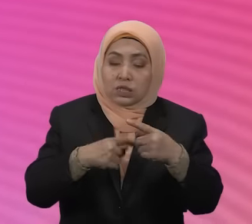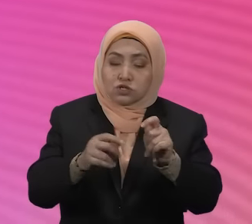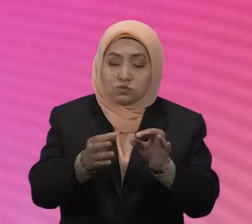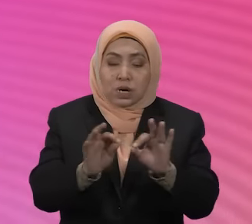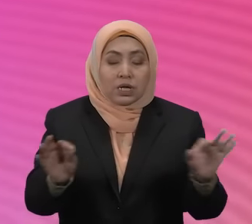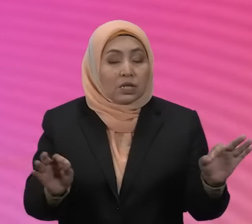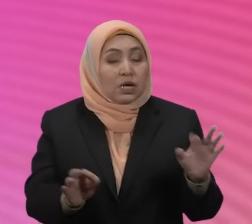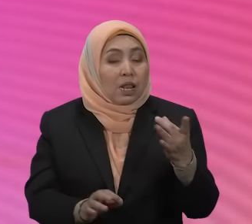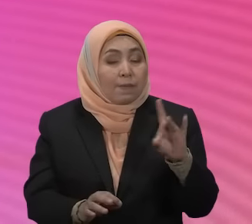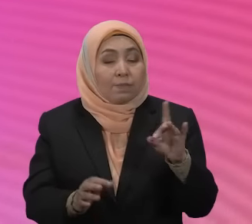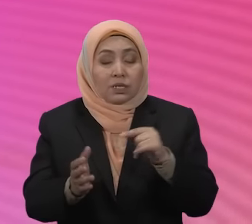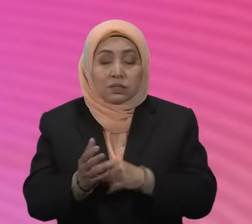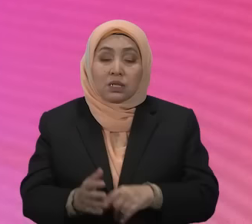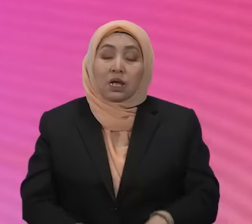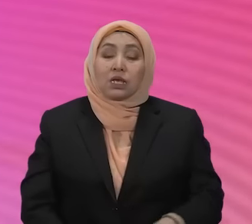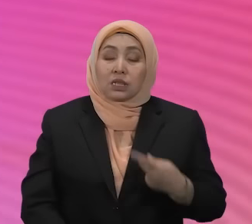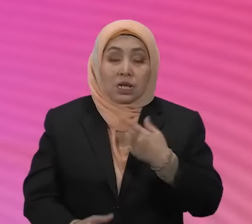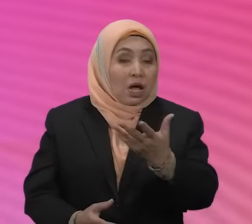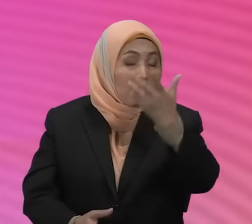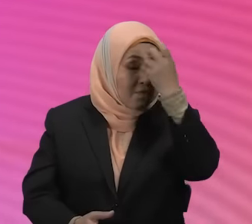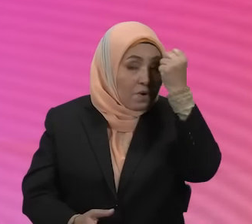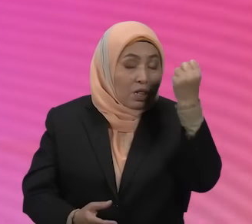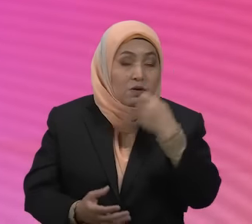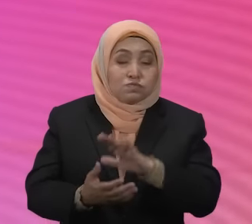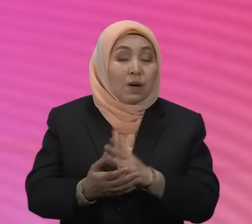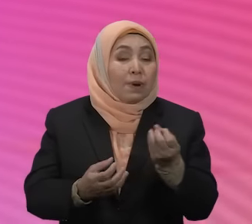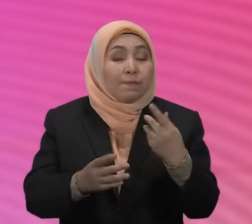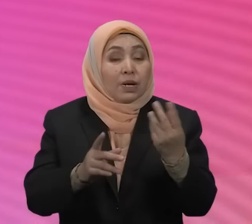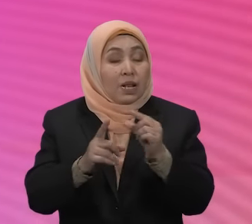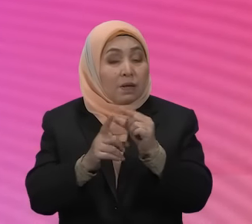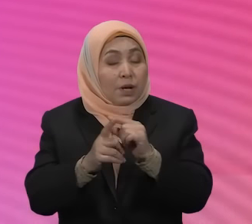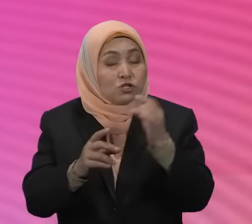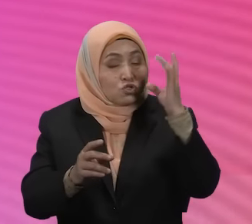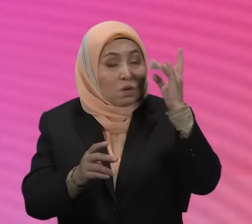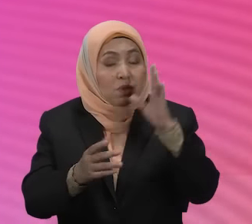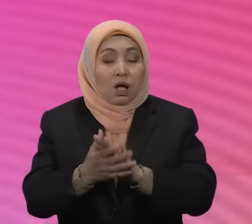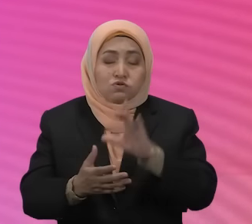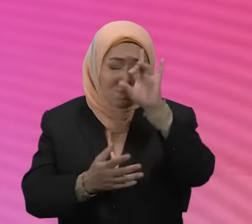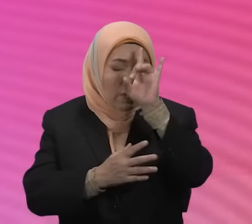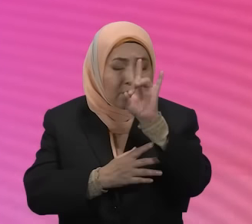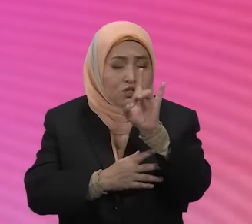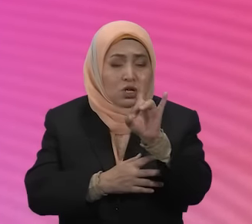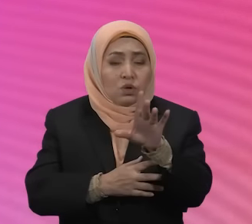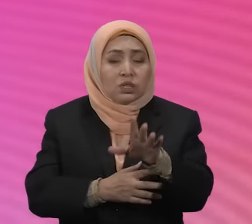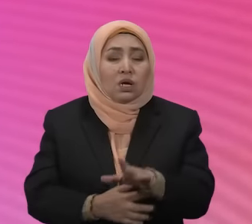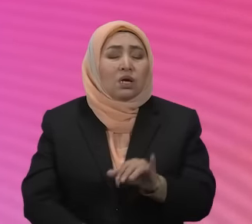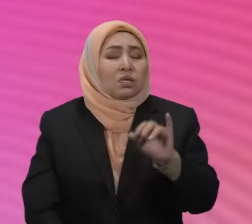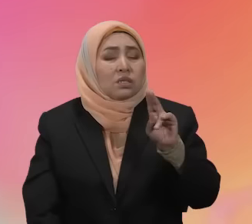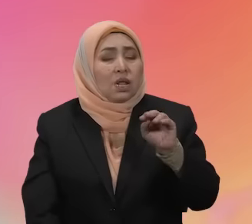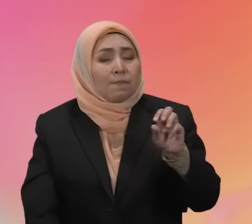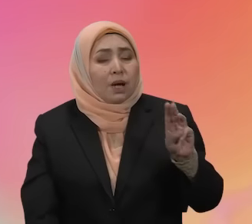cuba ayat yang ke-18 ini. Kita nak hafal, tengok beberapa kalimah, insyaAllah. A'udzubillahi minasyaitanirrajim.